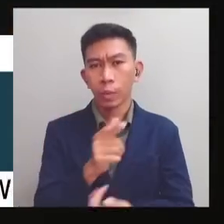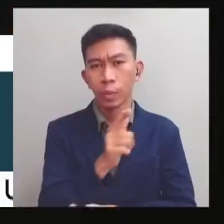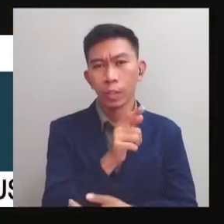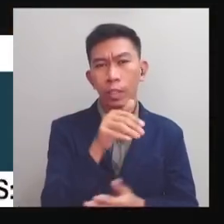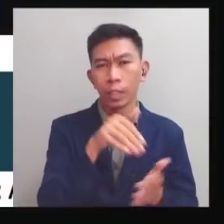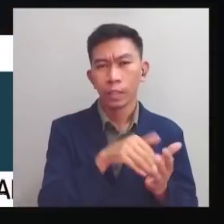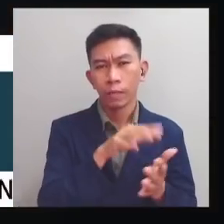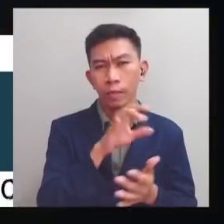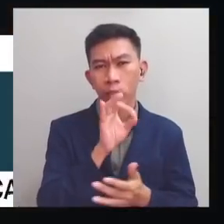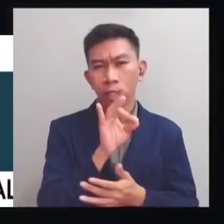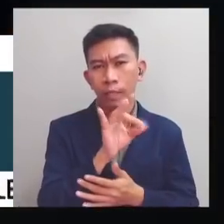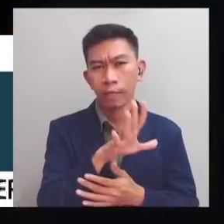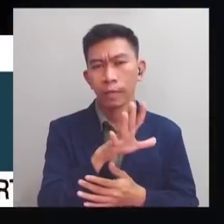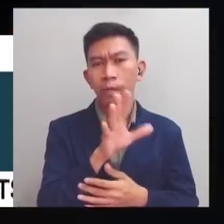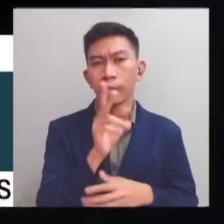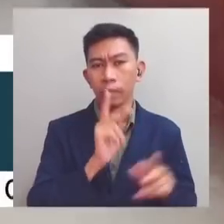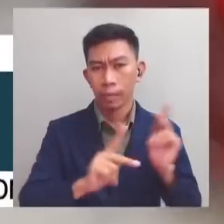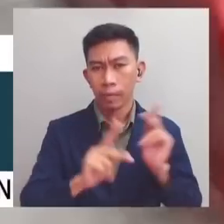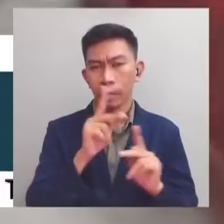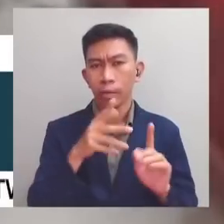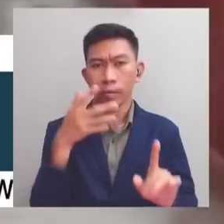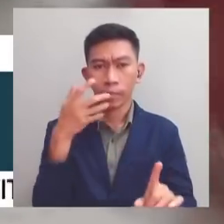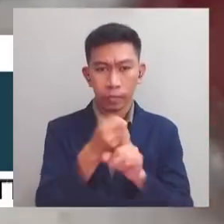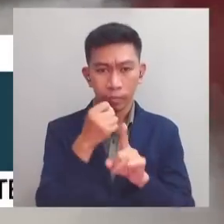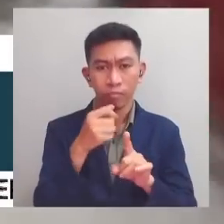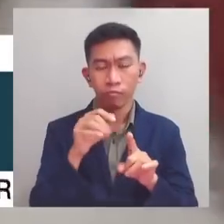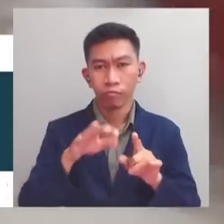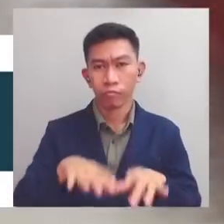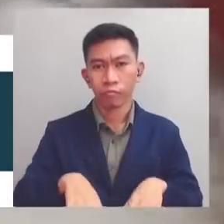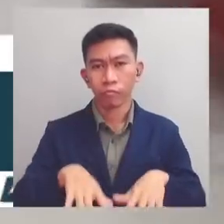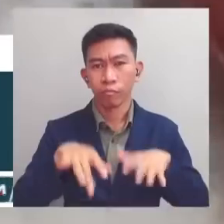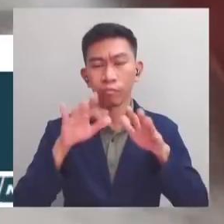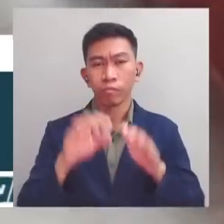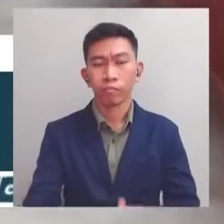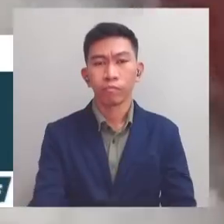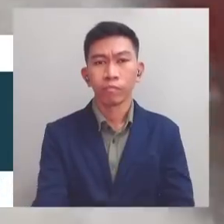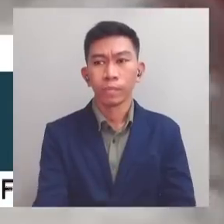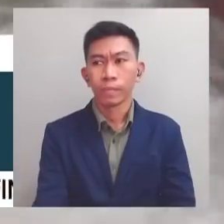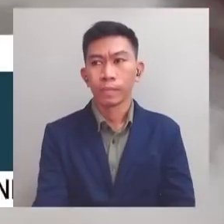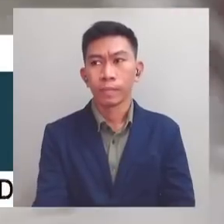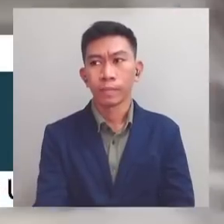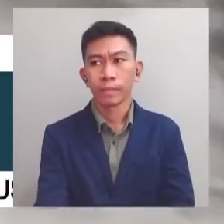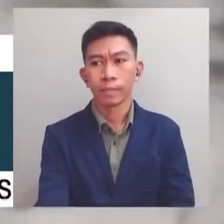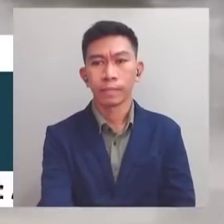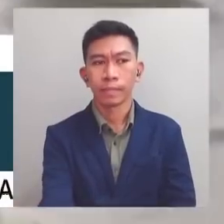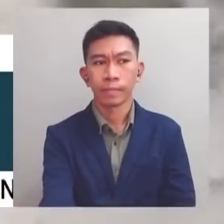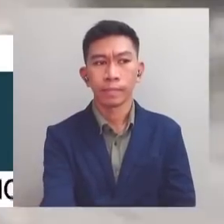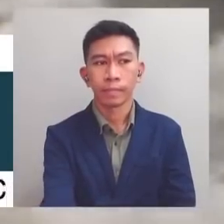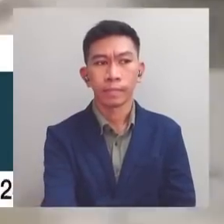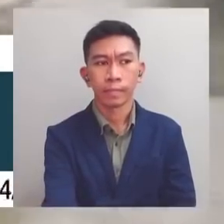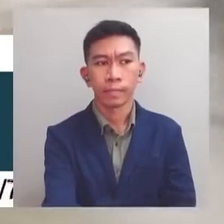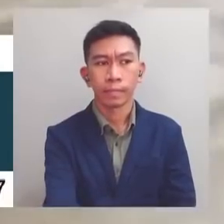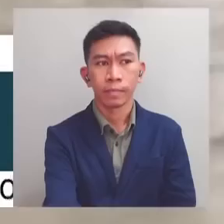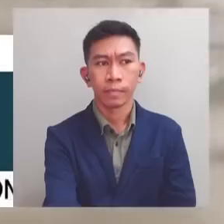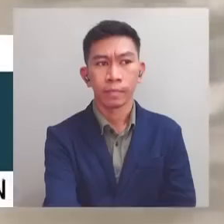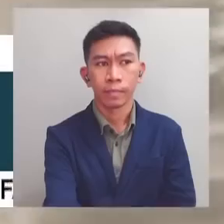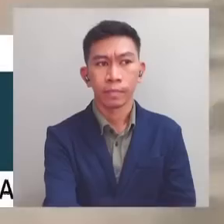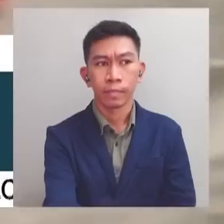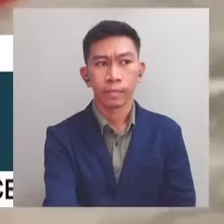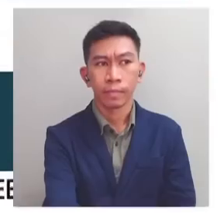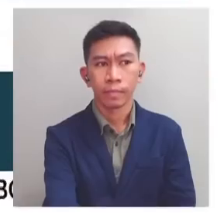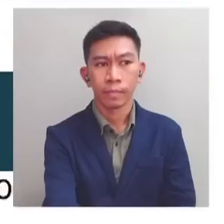21,585 individuals po ang nasa evacuation centers po natin. Pero meron pa rin pong